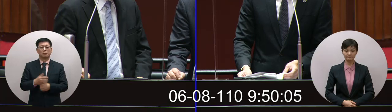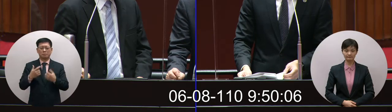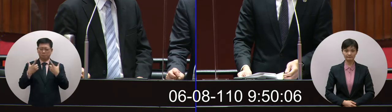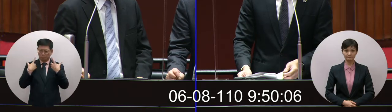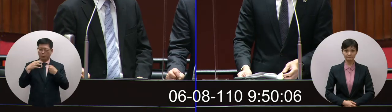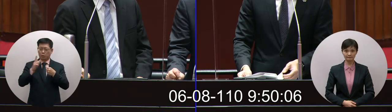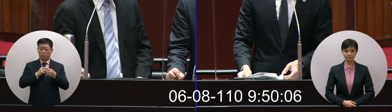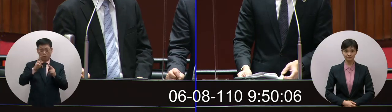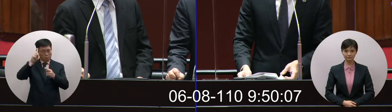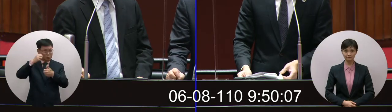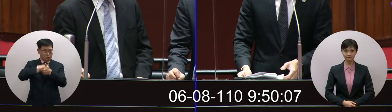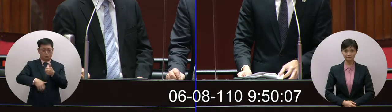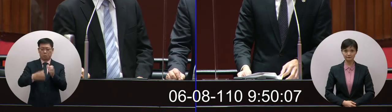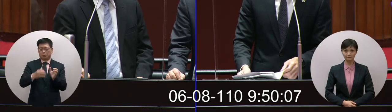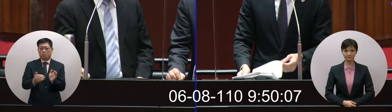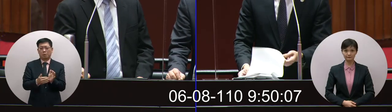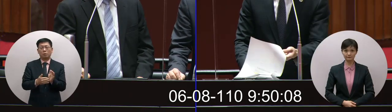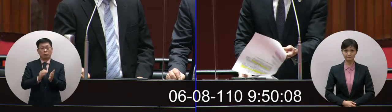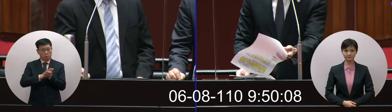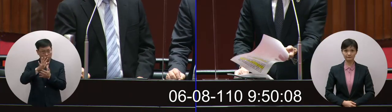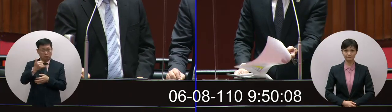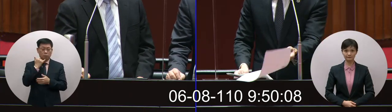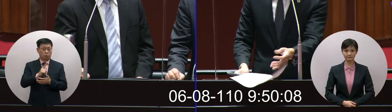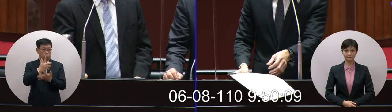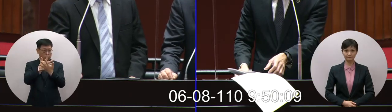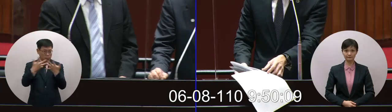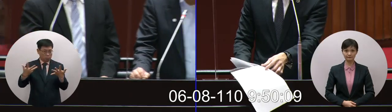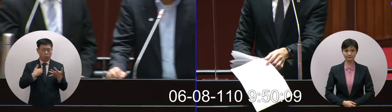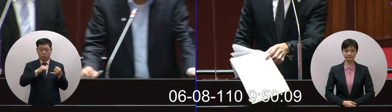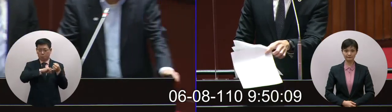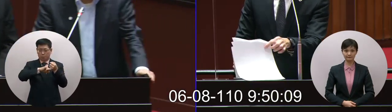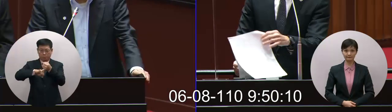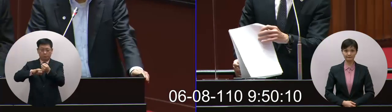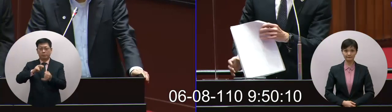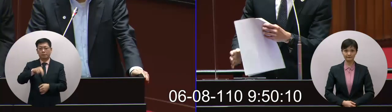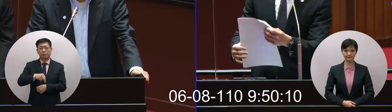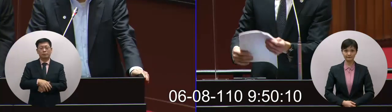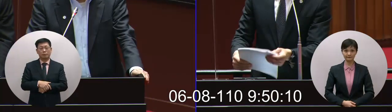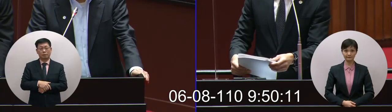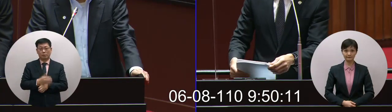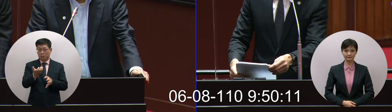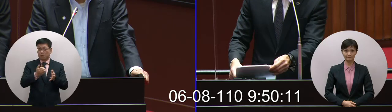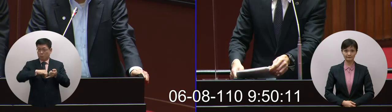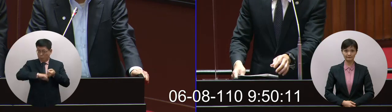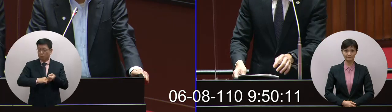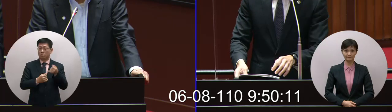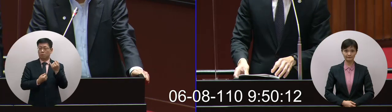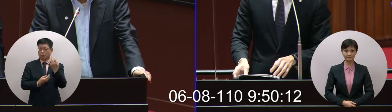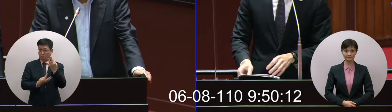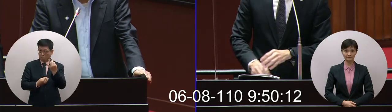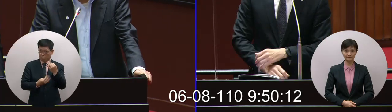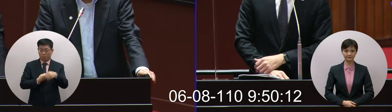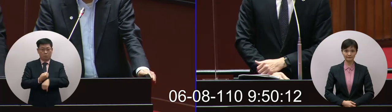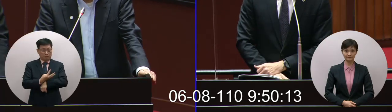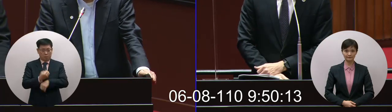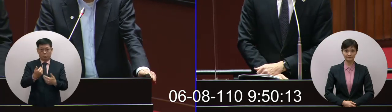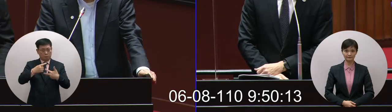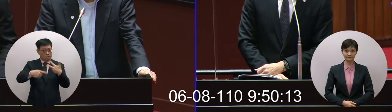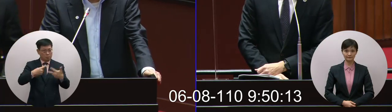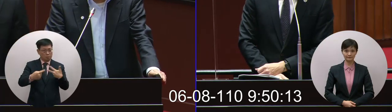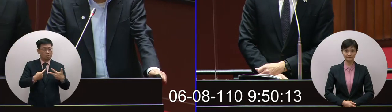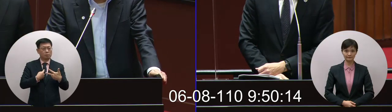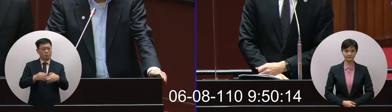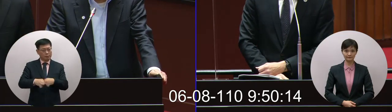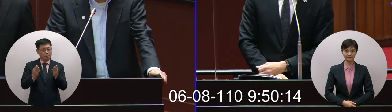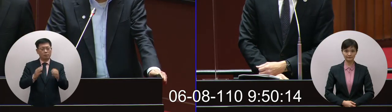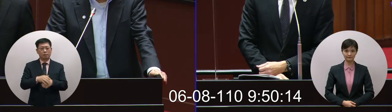落系统已经出来啊，啊，将来就上网哈、哦，可以来做预约哈、哦，预约一个时间，然后开放一礼拜。 啊，即